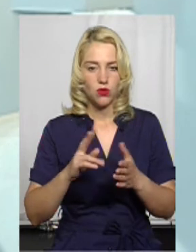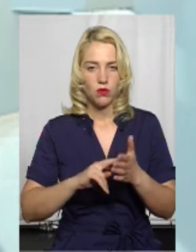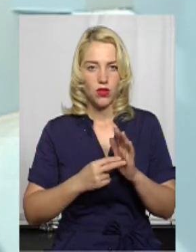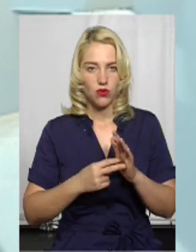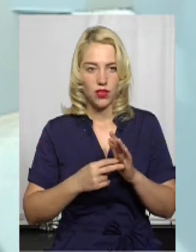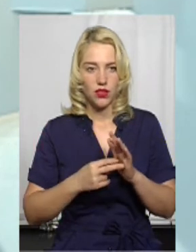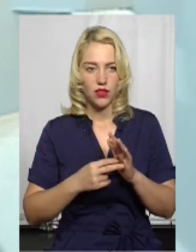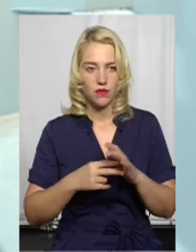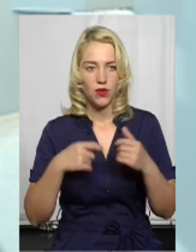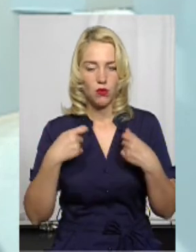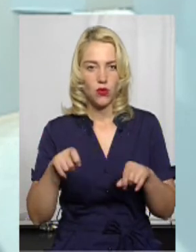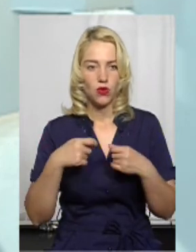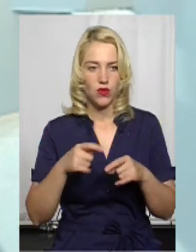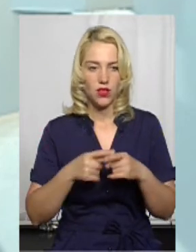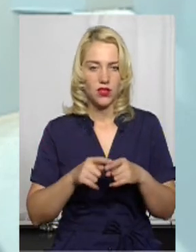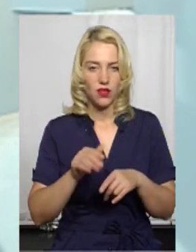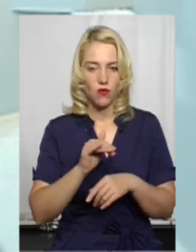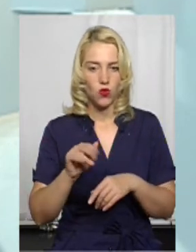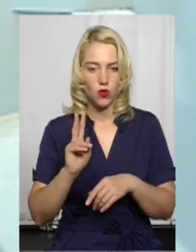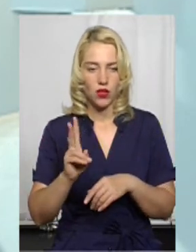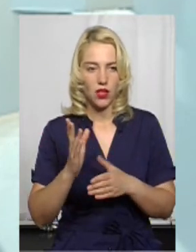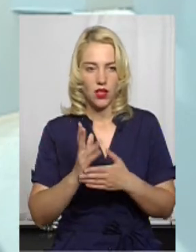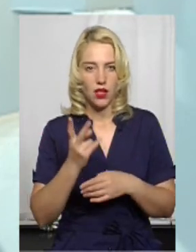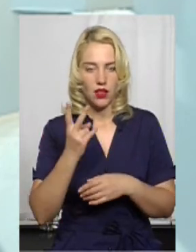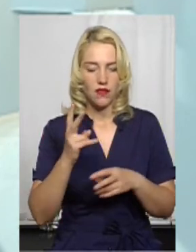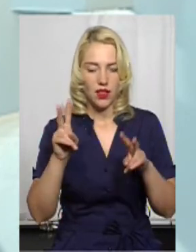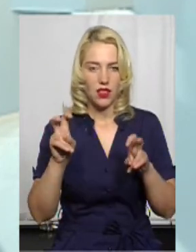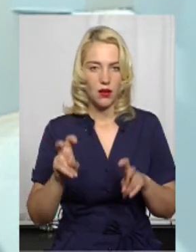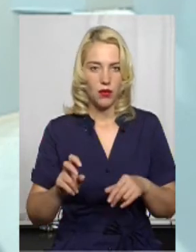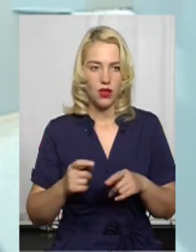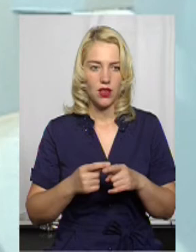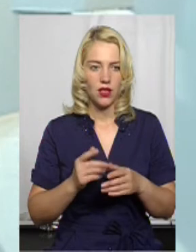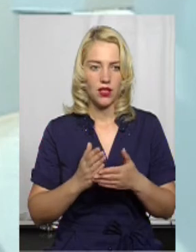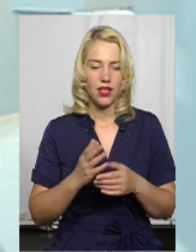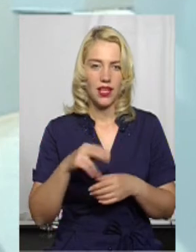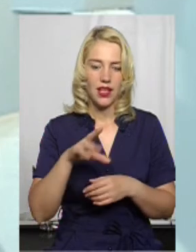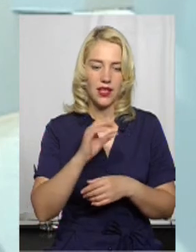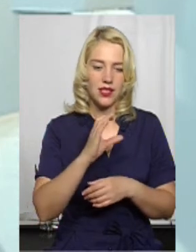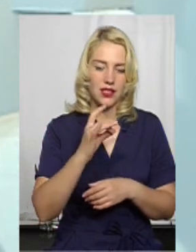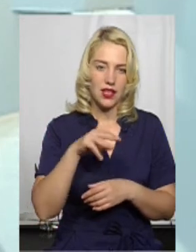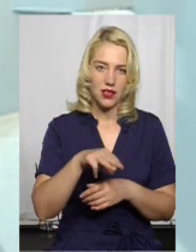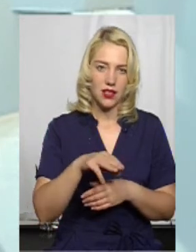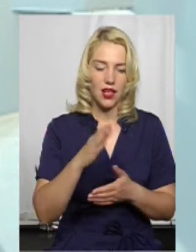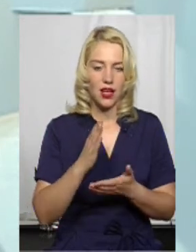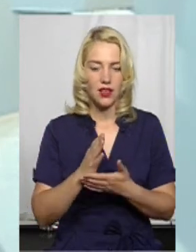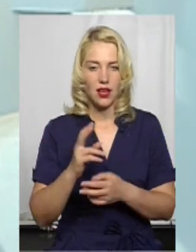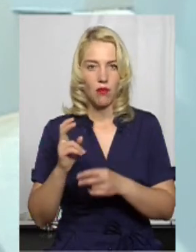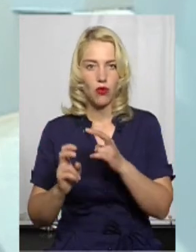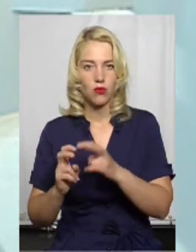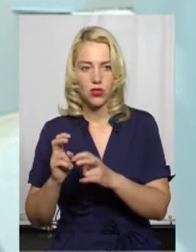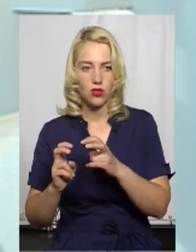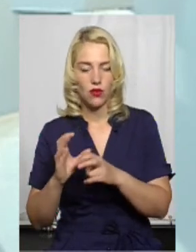планувати продавати цей фундук. Тут є два типи горіхів. Є десертні сорта і є промислові сорти.